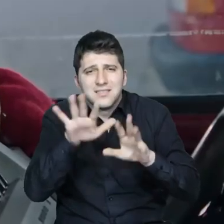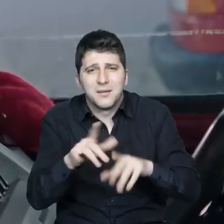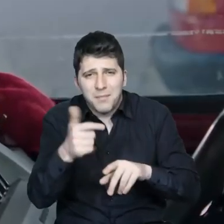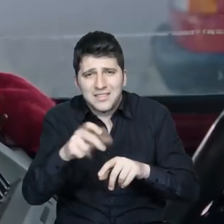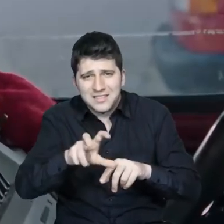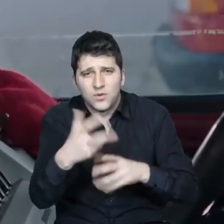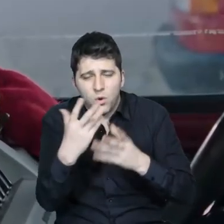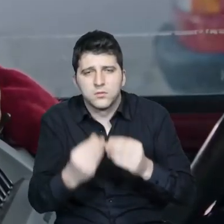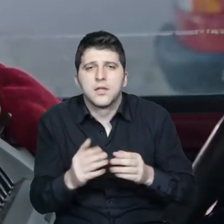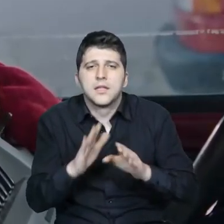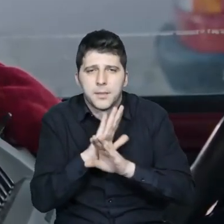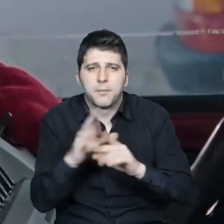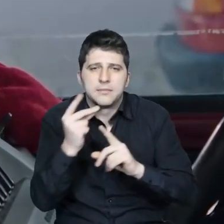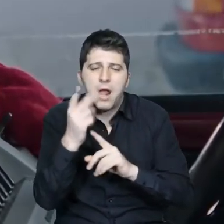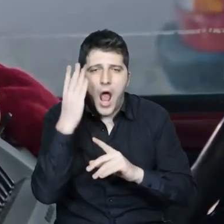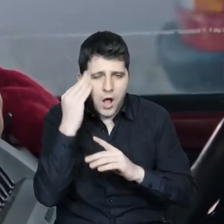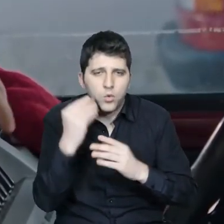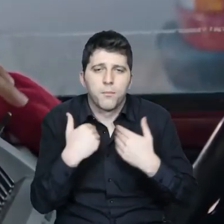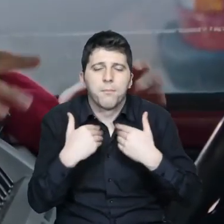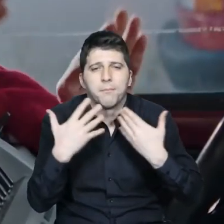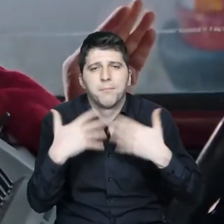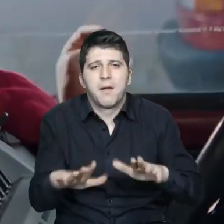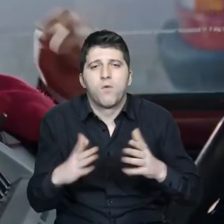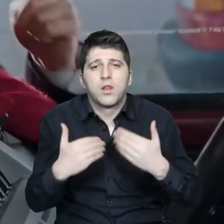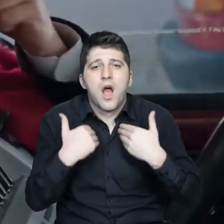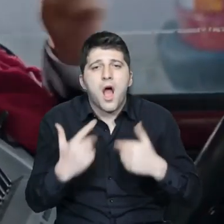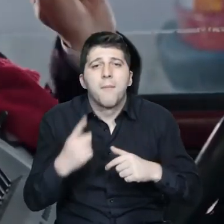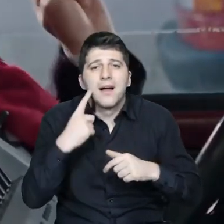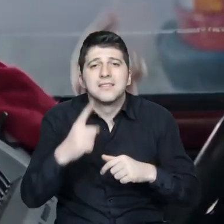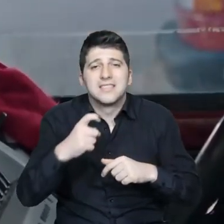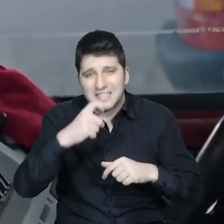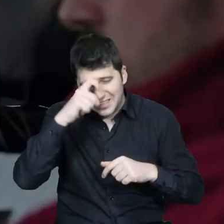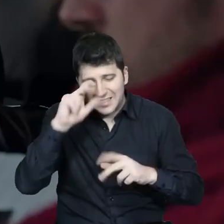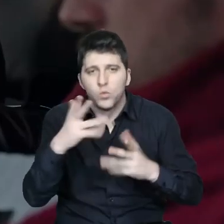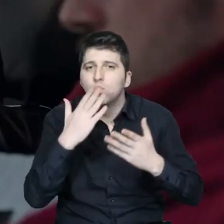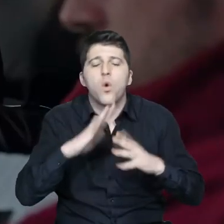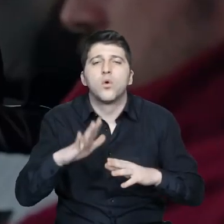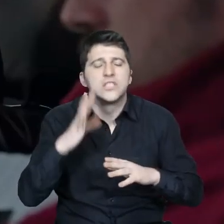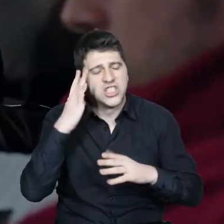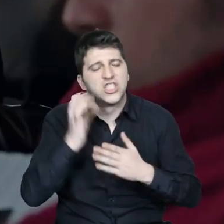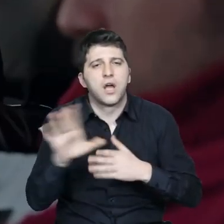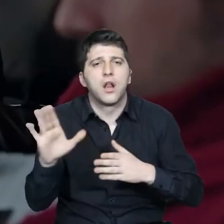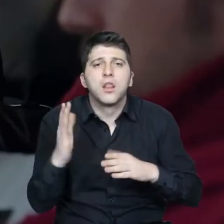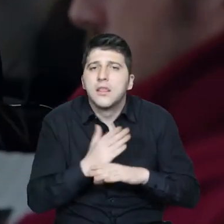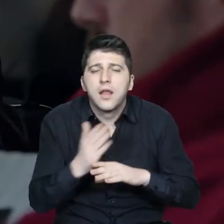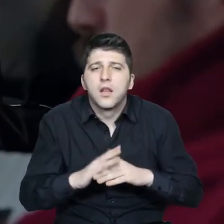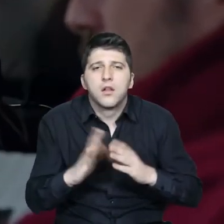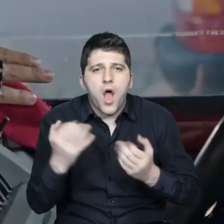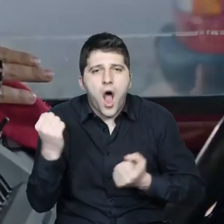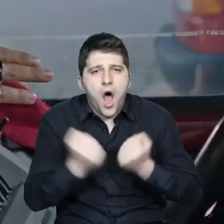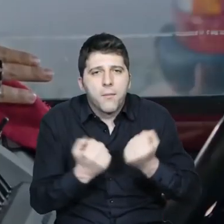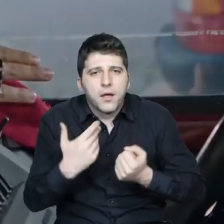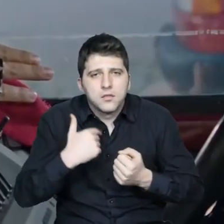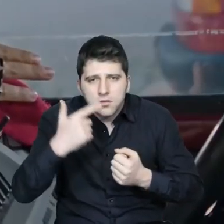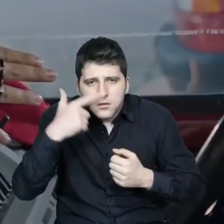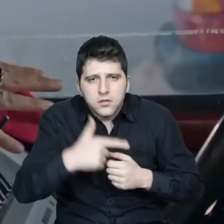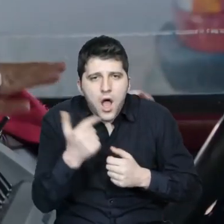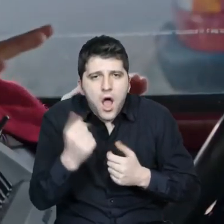atsak. Tamam İsmail anlıyorum. Mafı perişan olduk ama kalorifer malorifer yok. Bunu aklından çıkar. Niye? Oğlum arabaya zaten zor gaz